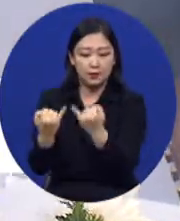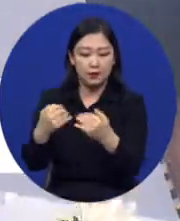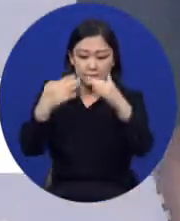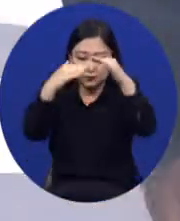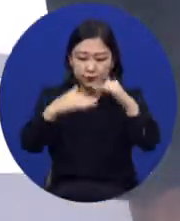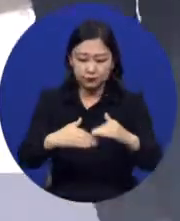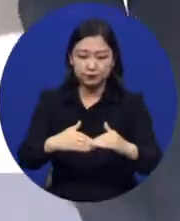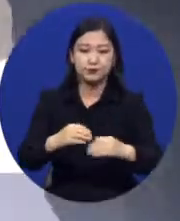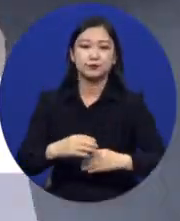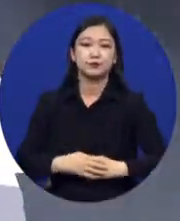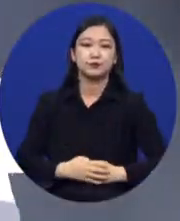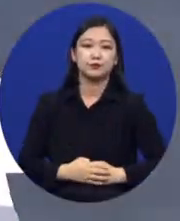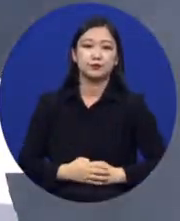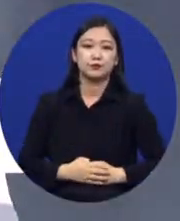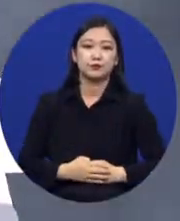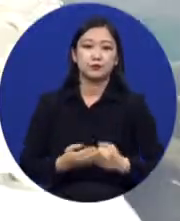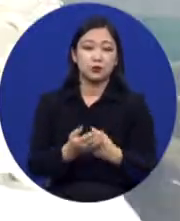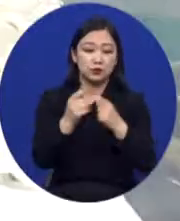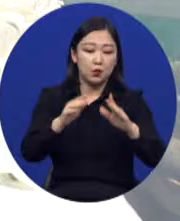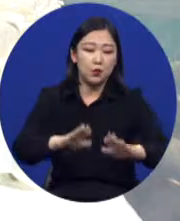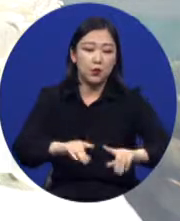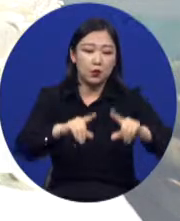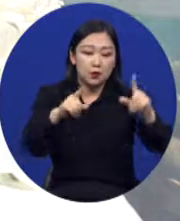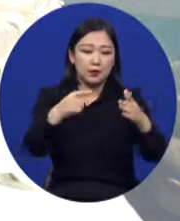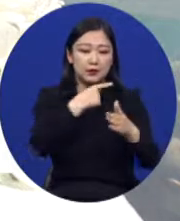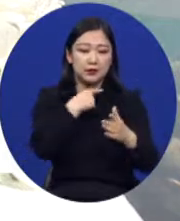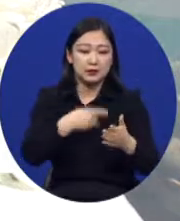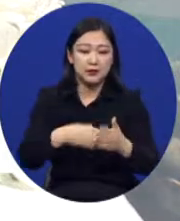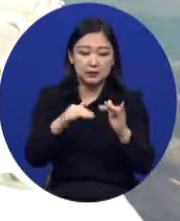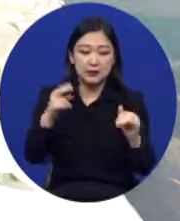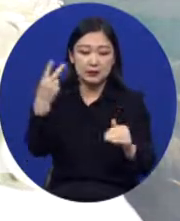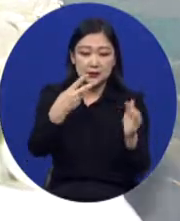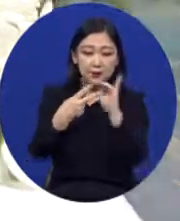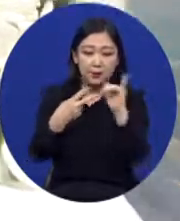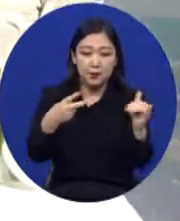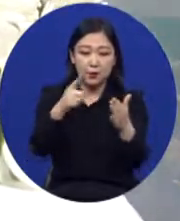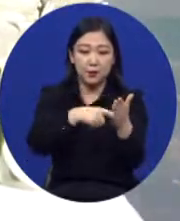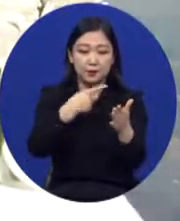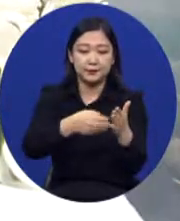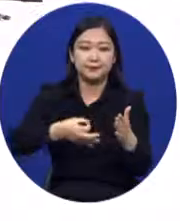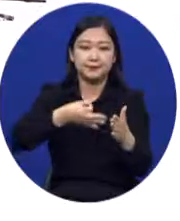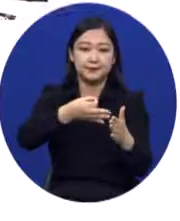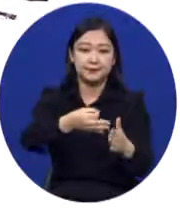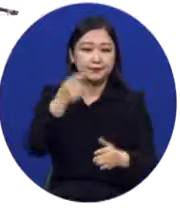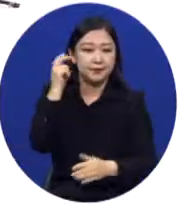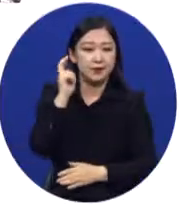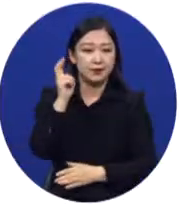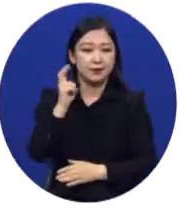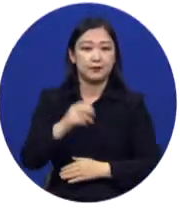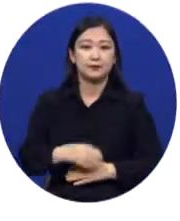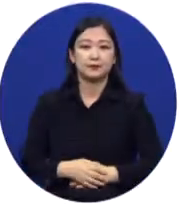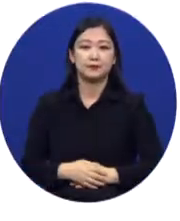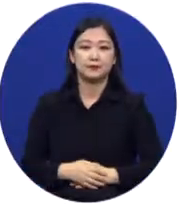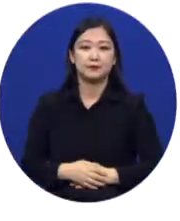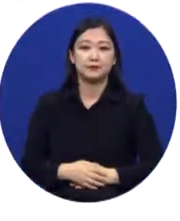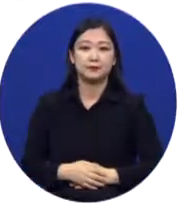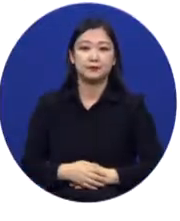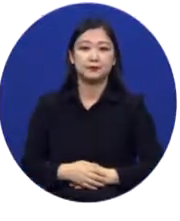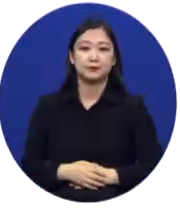등의 순입니다 제주도 노래 희생자 2천 여명의 대한 보상금이 지급될 것으로 예상하고 있습니다